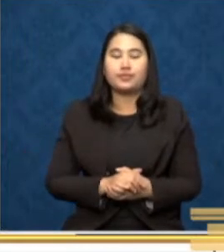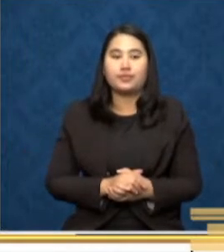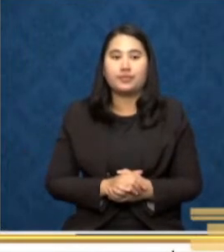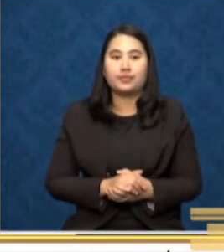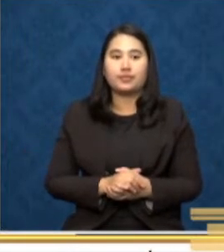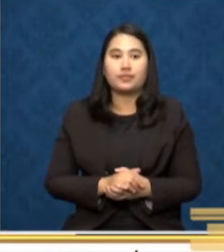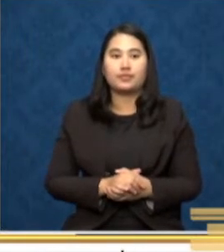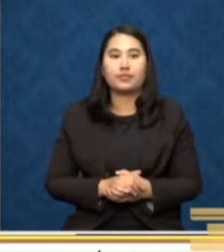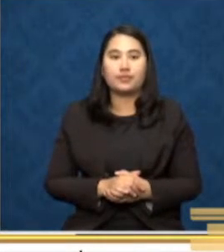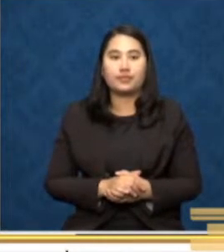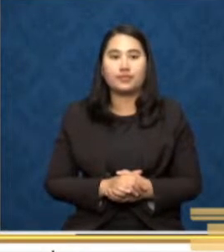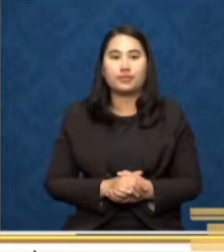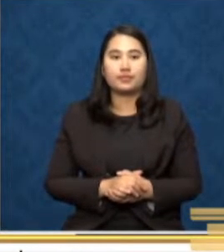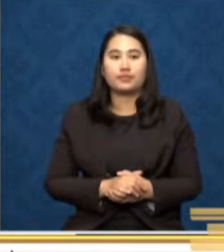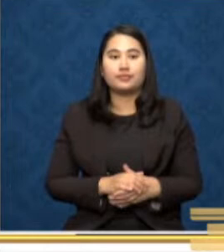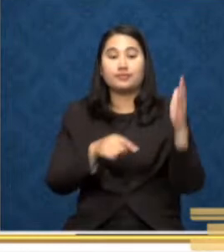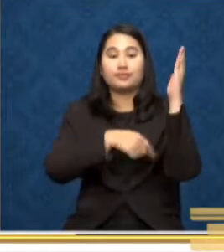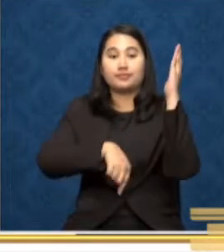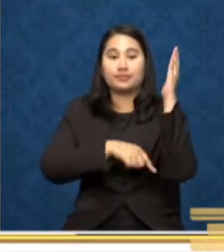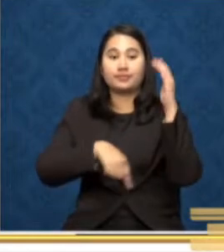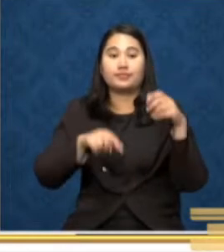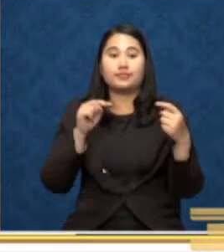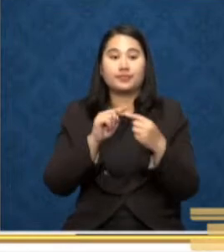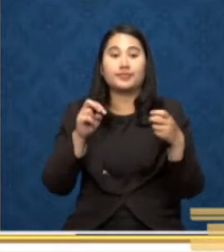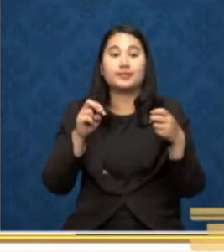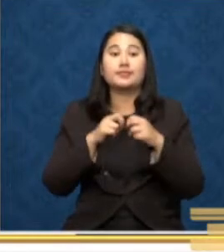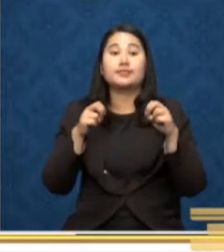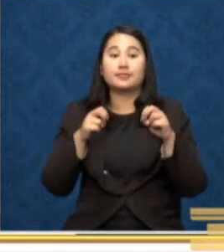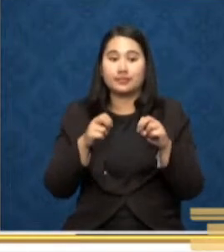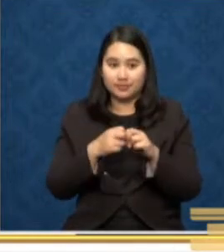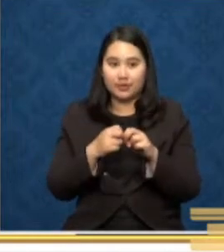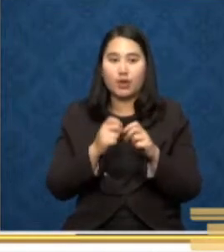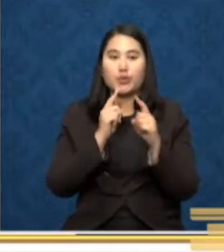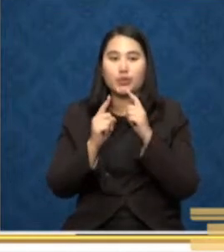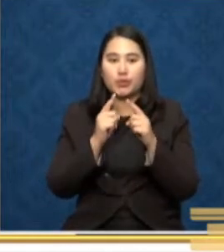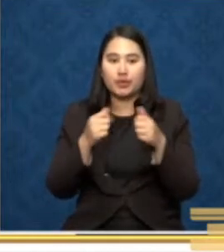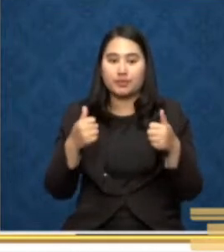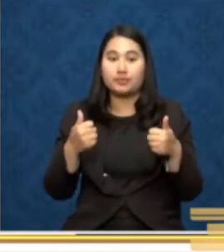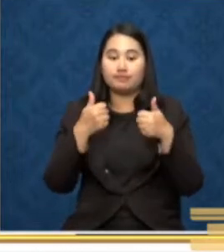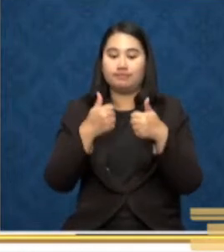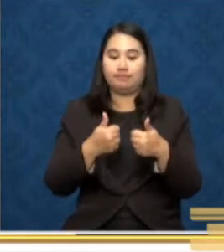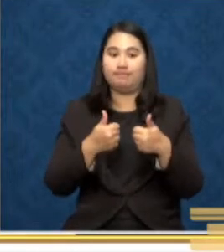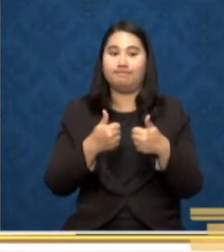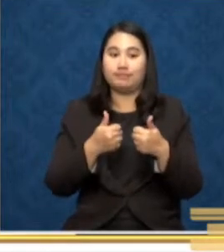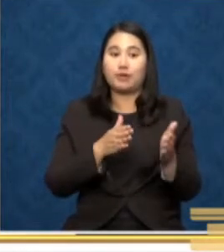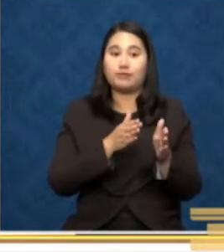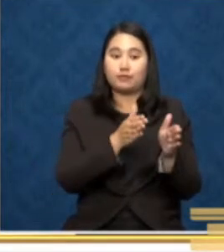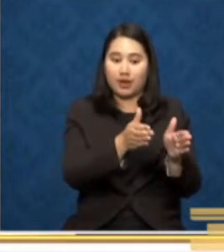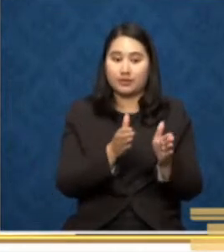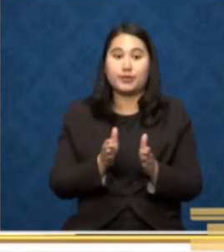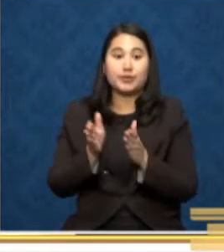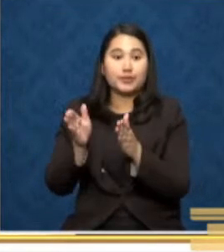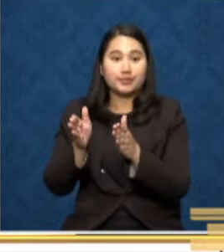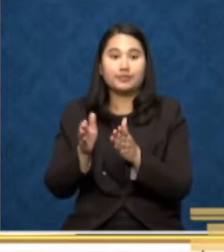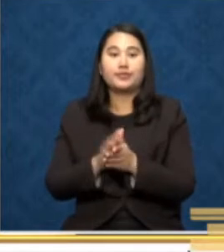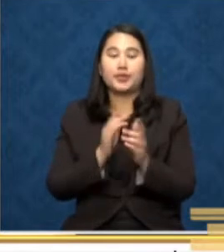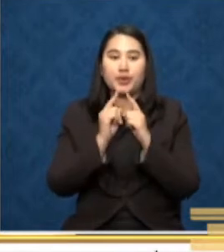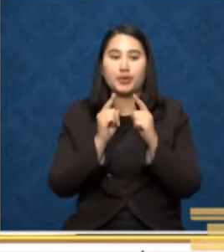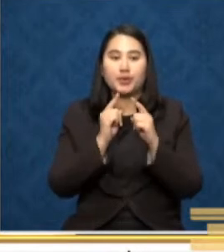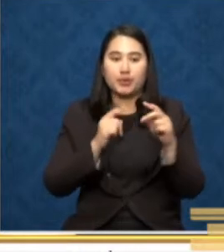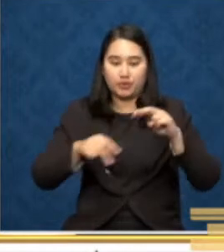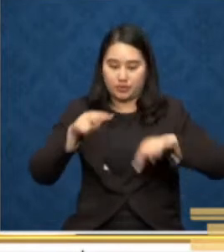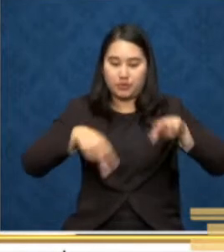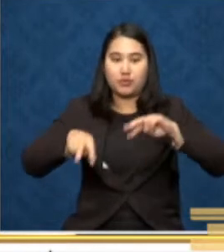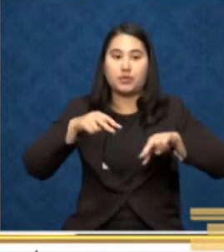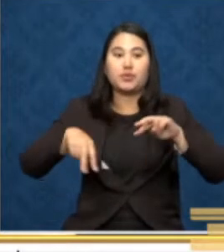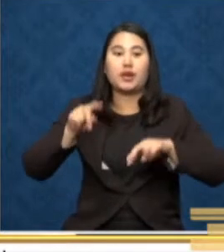ไทยในพื้นที่ที่เกิดเหตุความมั่นคงที่เกิดขึ้นเพราะฉะนั้นต้องคุยที่นี่คนฝ่ายเจรจาจำเป็นต้องได้รับความคุ้มครองมีการพูดคุยกันเข้